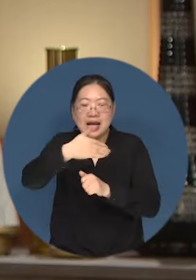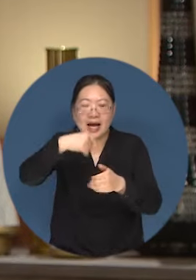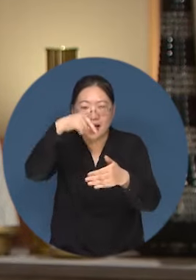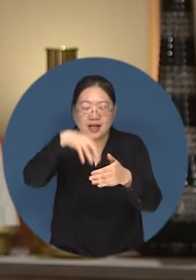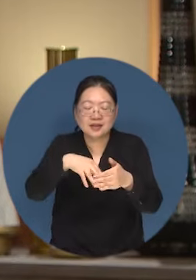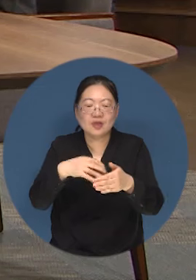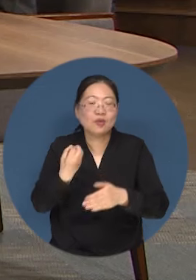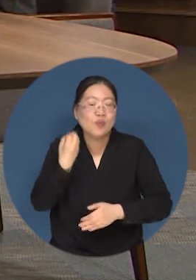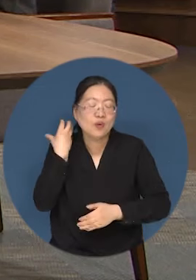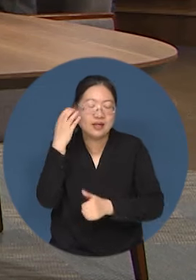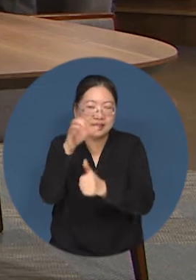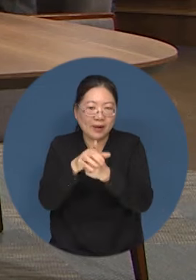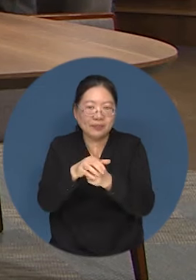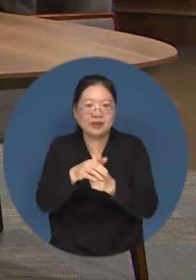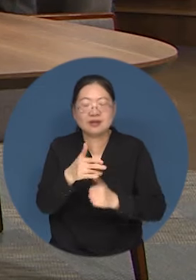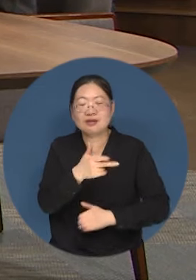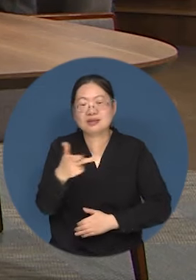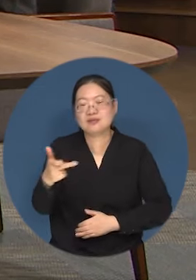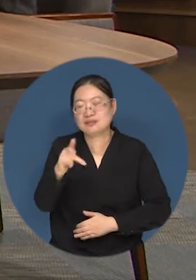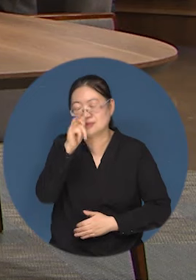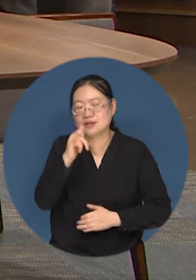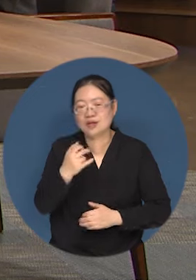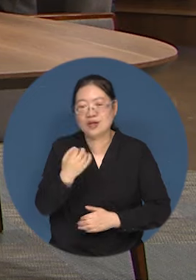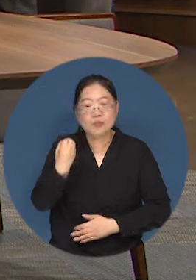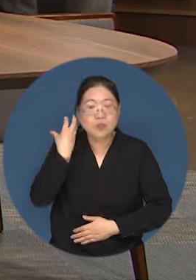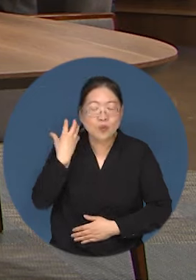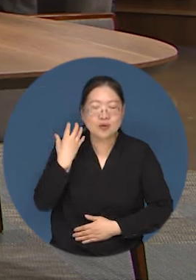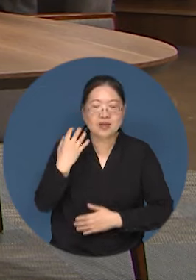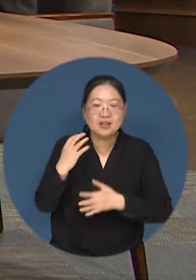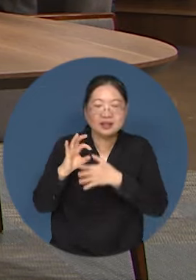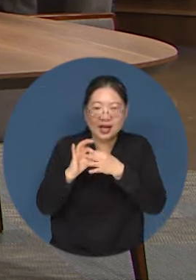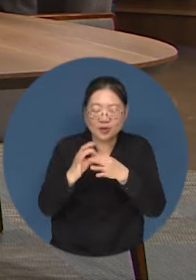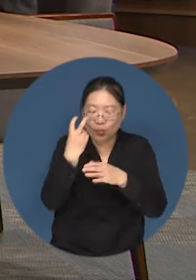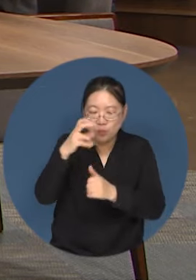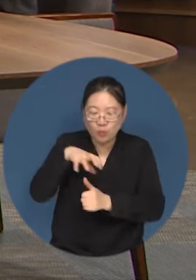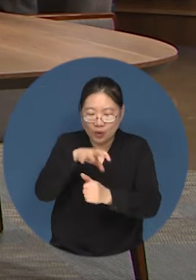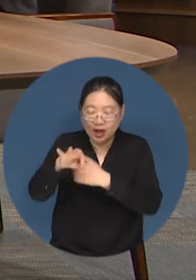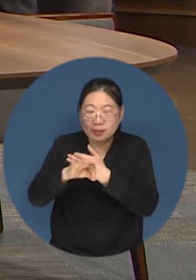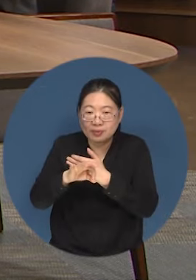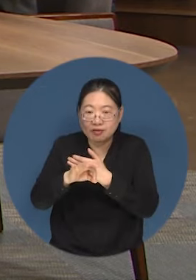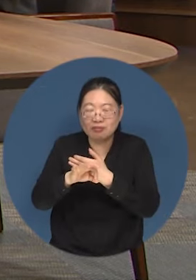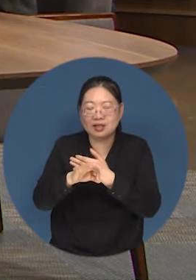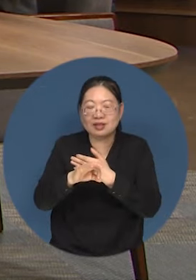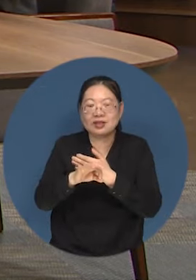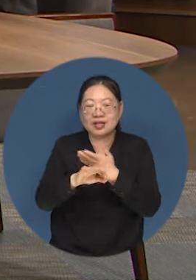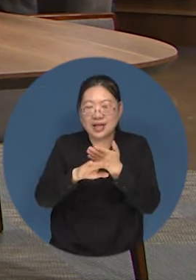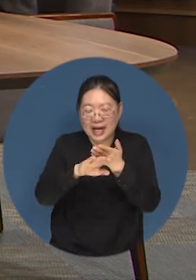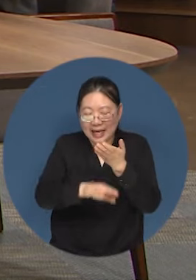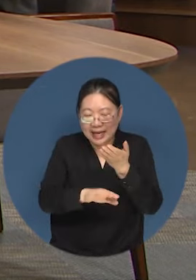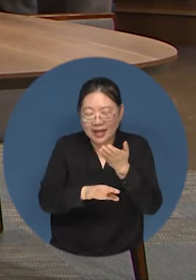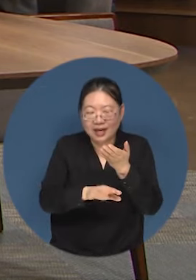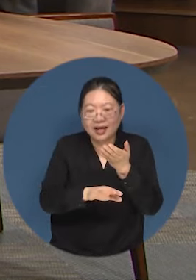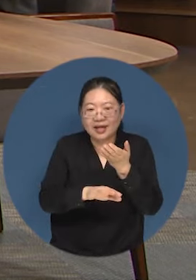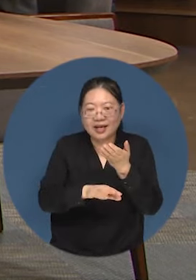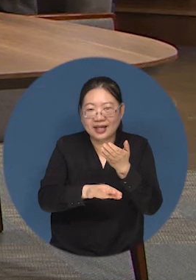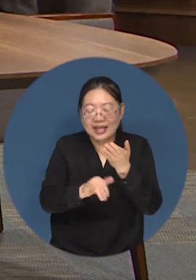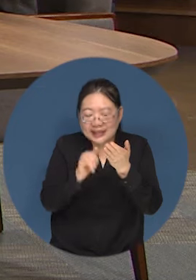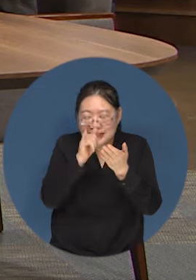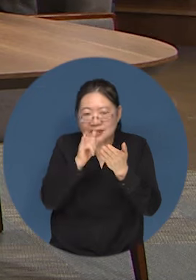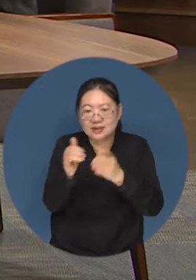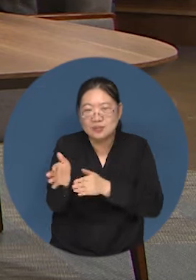뜻이죠. 고래를 보존하게 되면 그 하부 생태계를 구성하고 있는 어류라든지 뭐 다양한